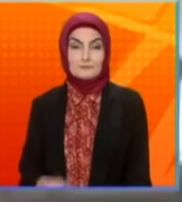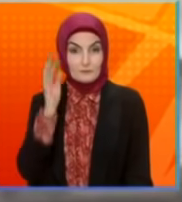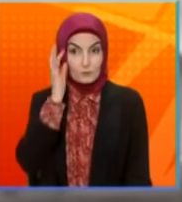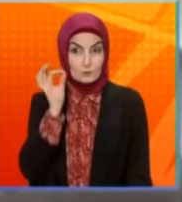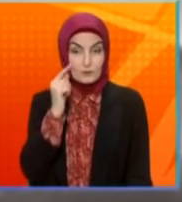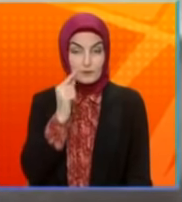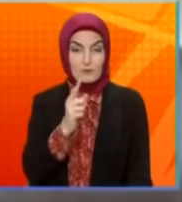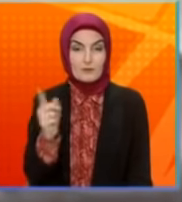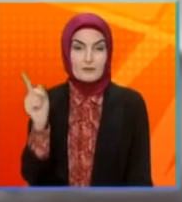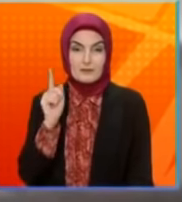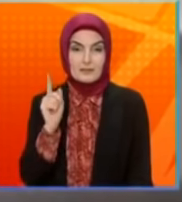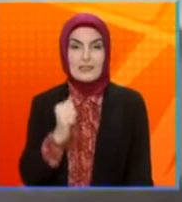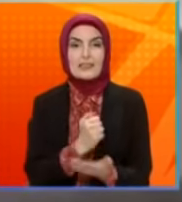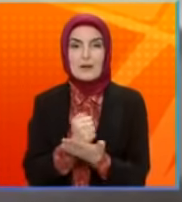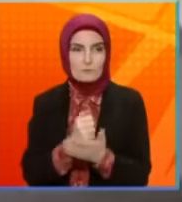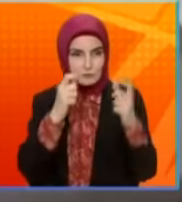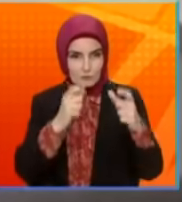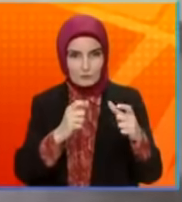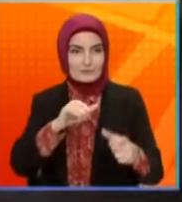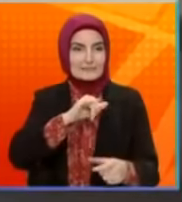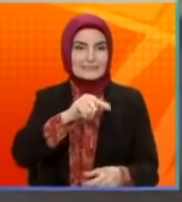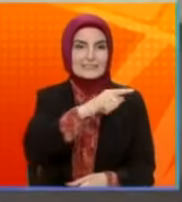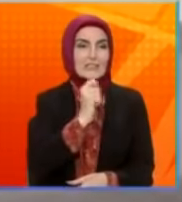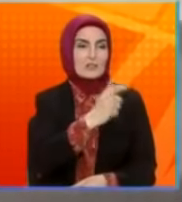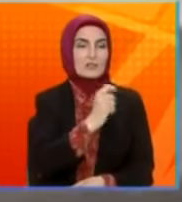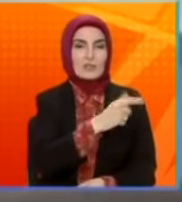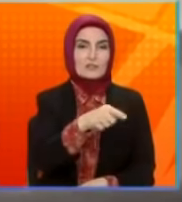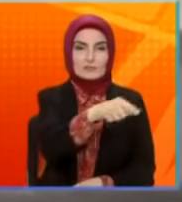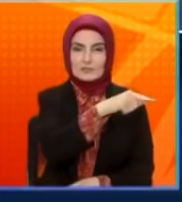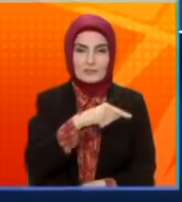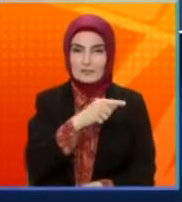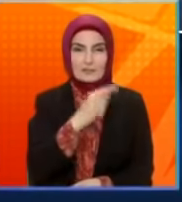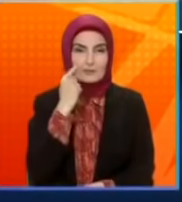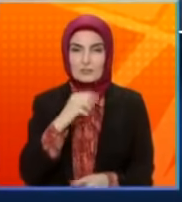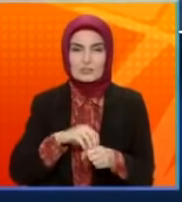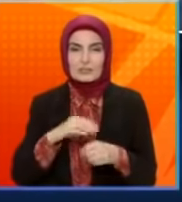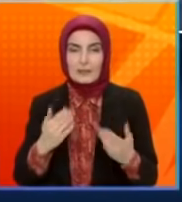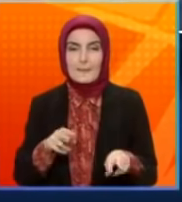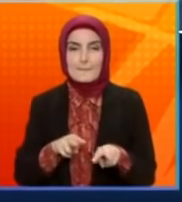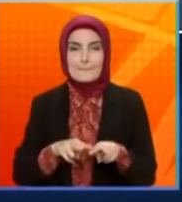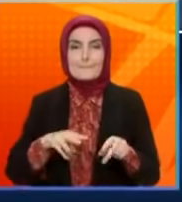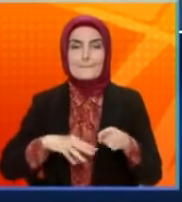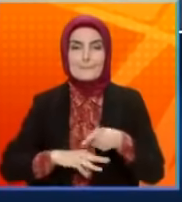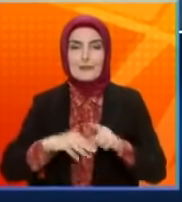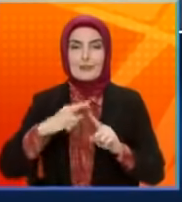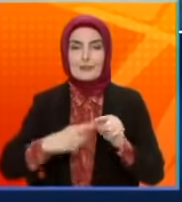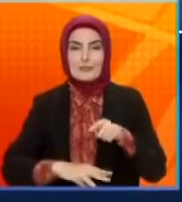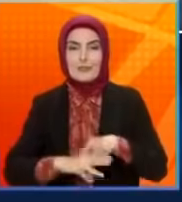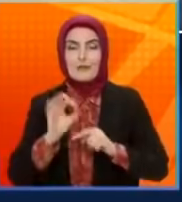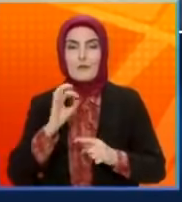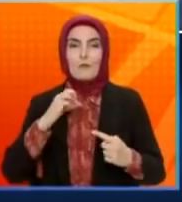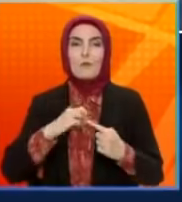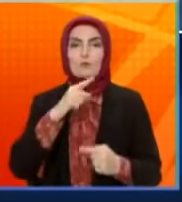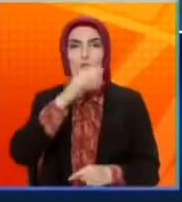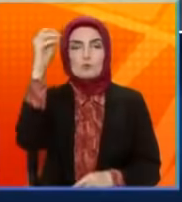Uzmanlara göre Trabzon ve çevre ilçelerinde görülen yoğun ışığın sebebi meteor düşmesiydi. Yıl içinde büyük meteor